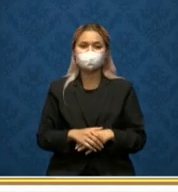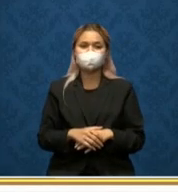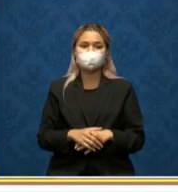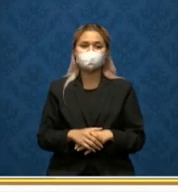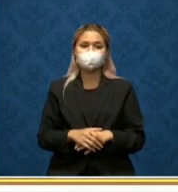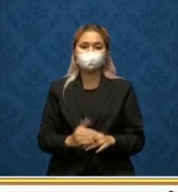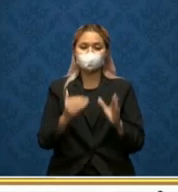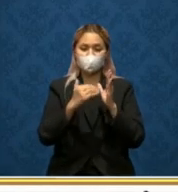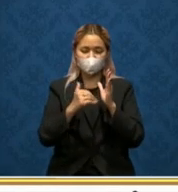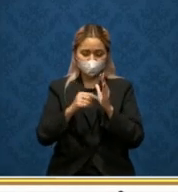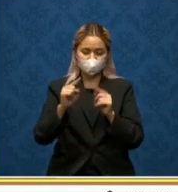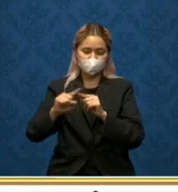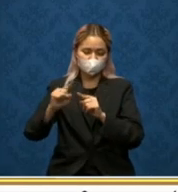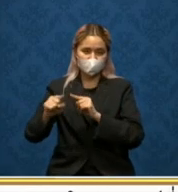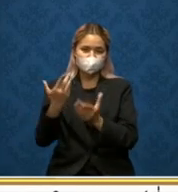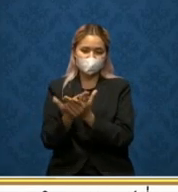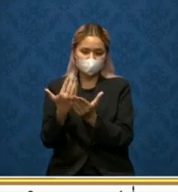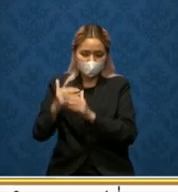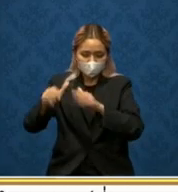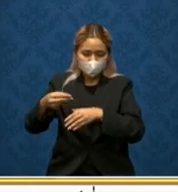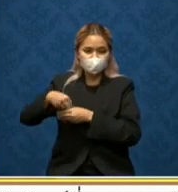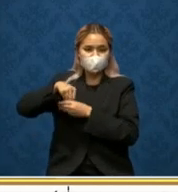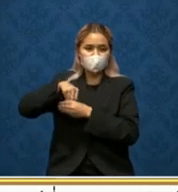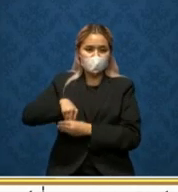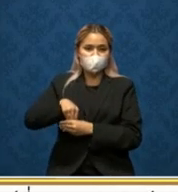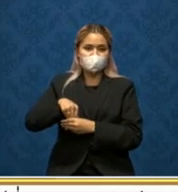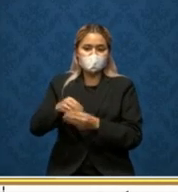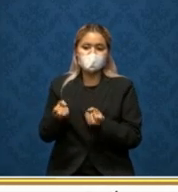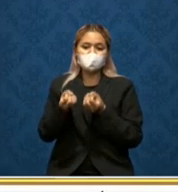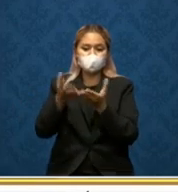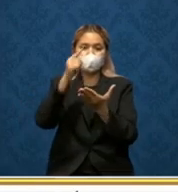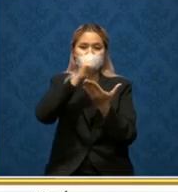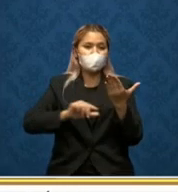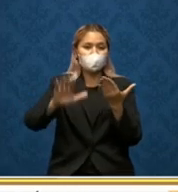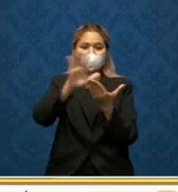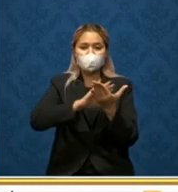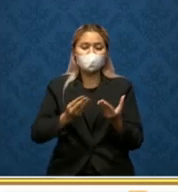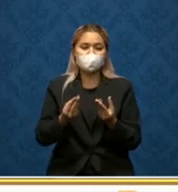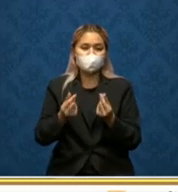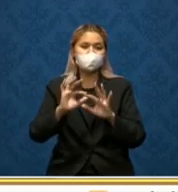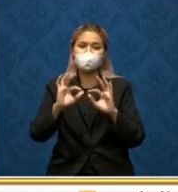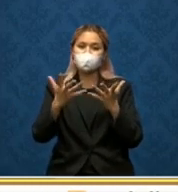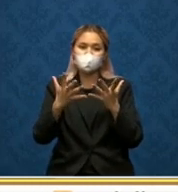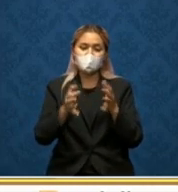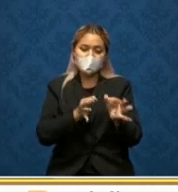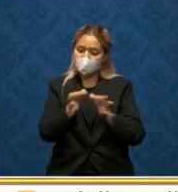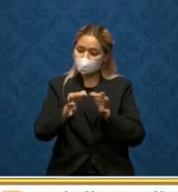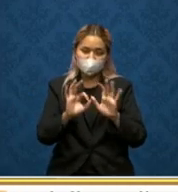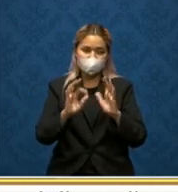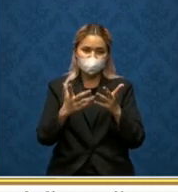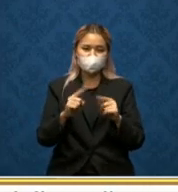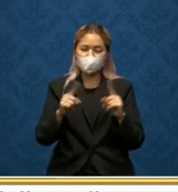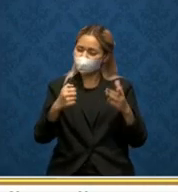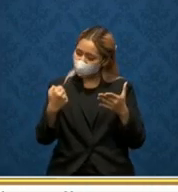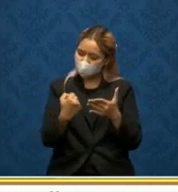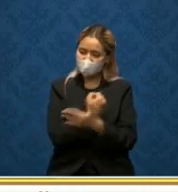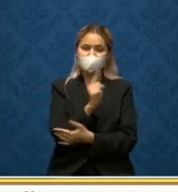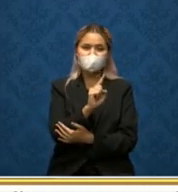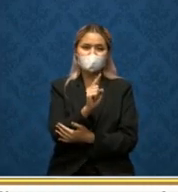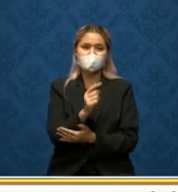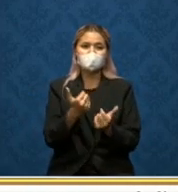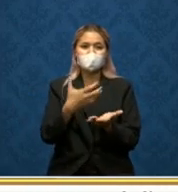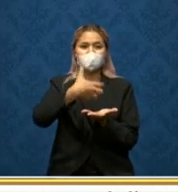มีรายได้ทั้งนั้นเลยครับทั้งหมดเก็บเข้ากระเป๋าตัวเองไม่เคยส่งเป็นรายได้แผ่นดินไม่เคยชี้แจงด้วยว่าเท่าไหร่แต่น่าเสียดายเหลือเกินทประธานที่ผมพูดไป